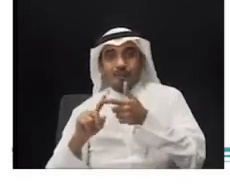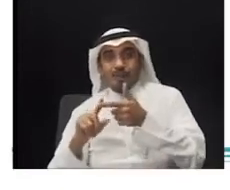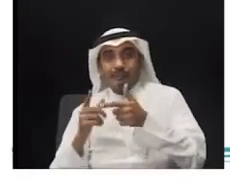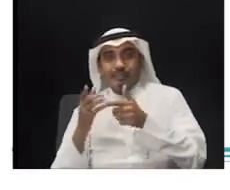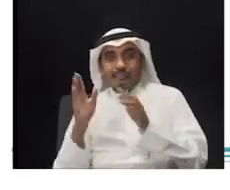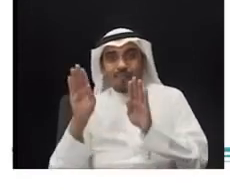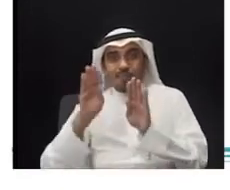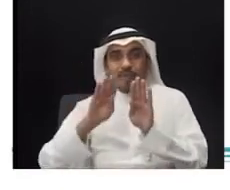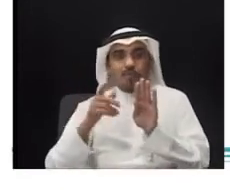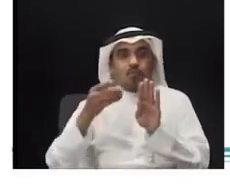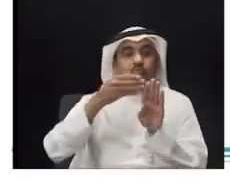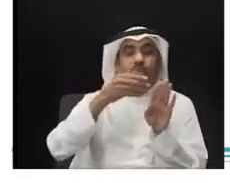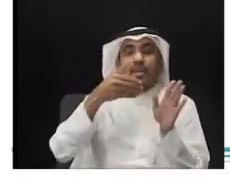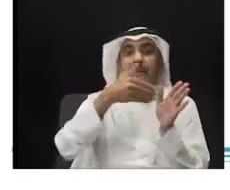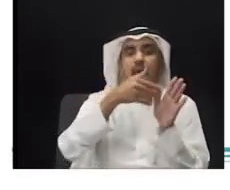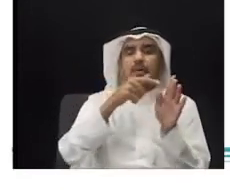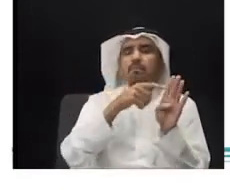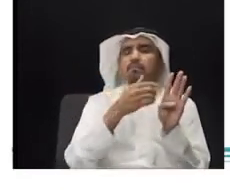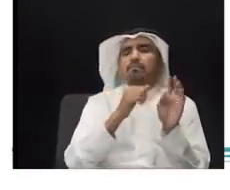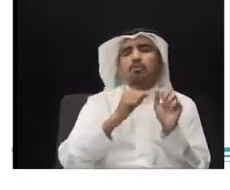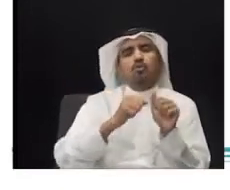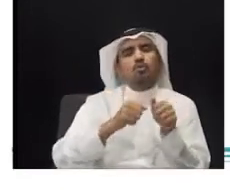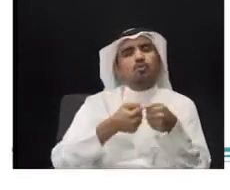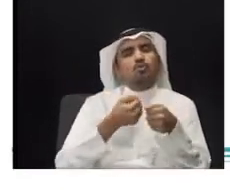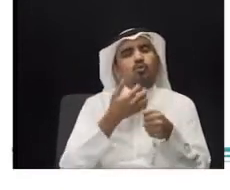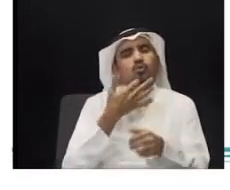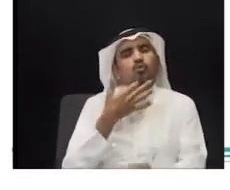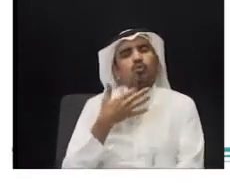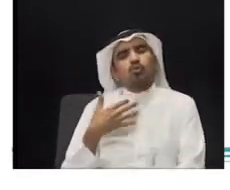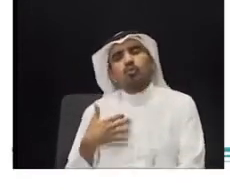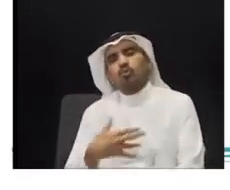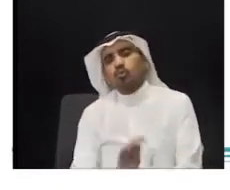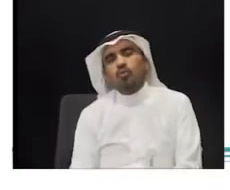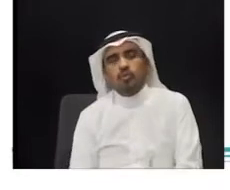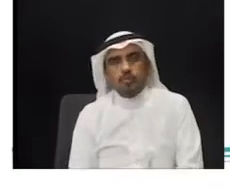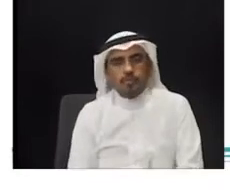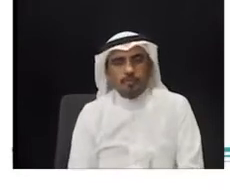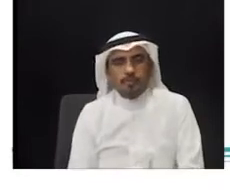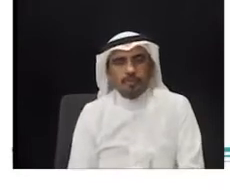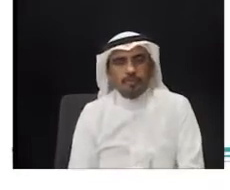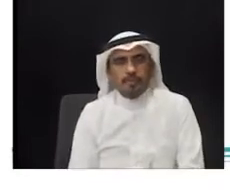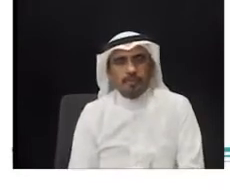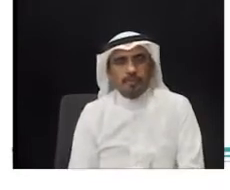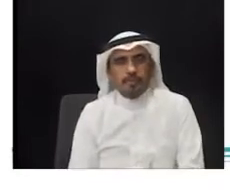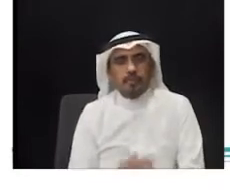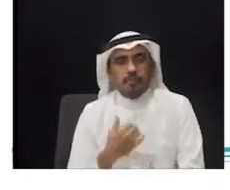مجرورا، أما المضاف إليه فلا يعرب إلا مجرورا.